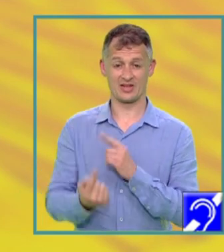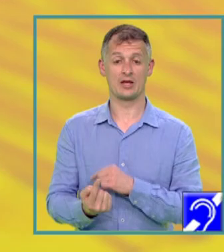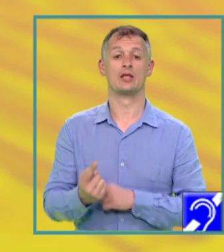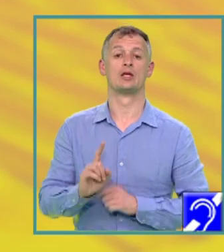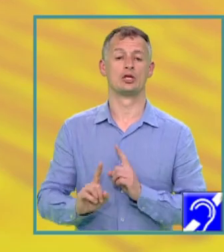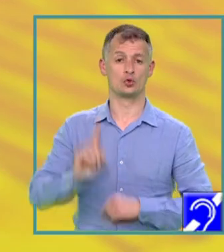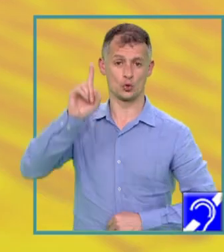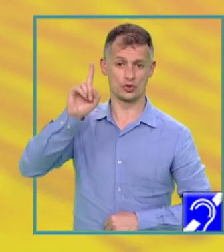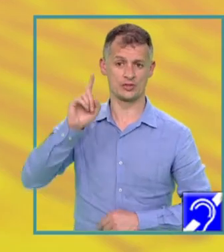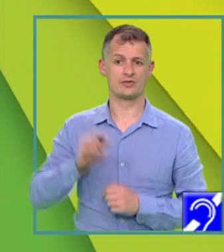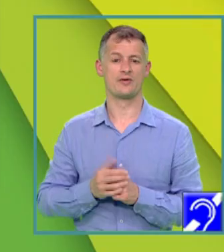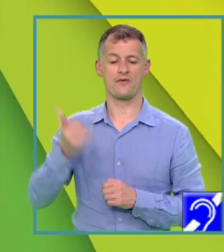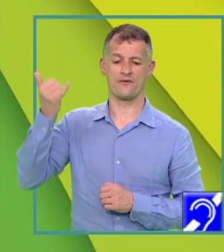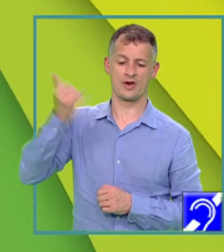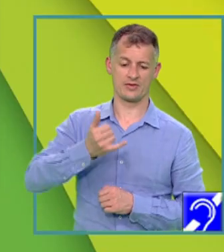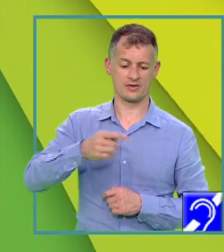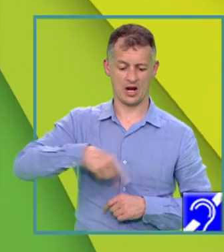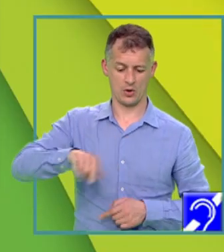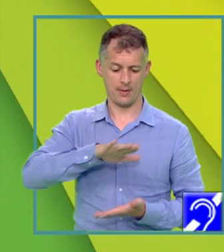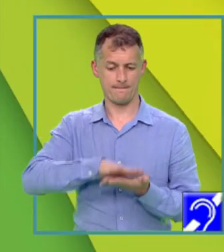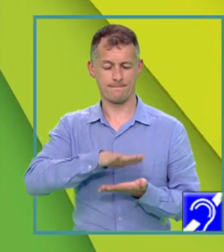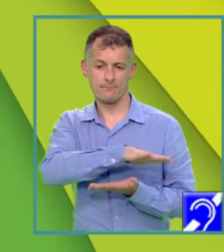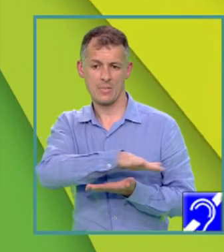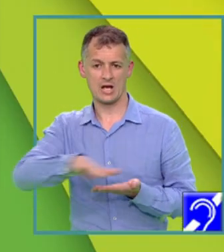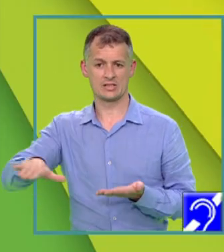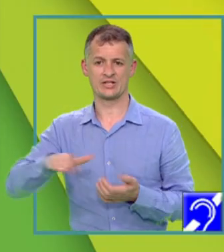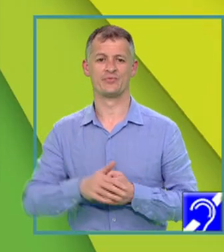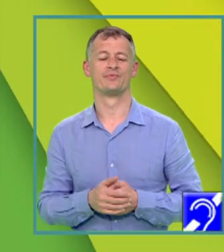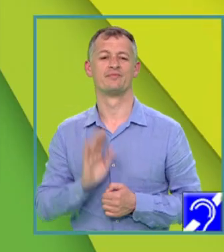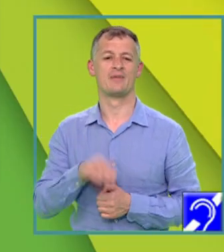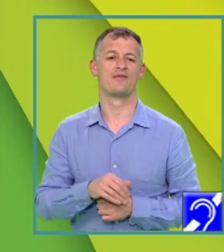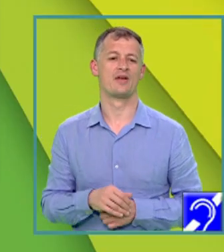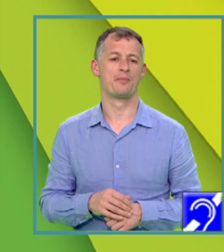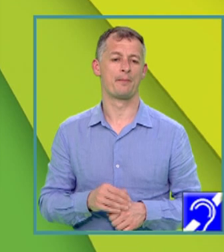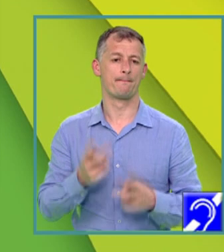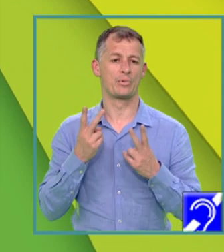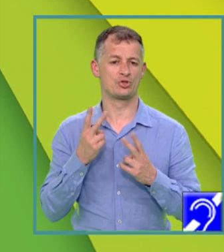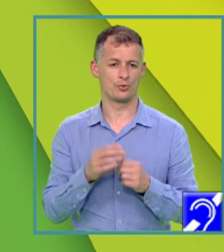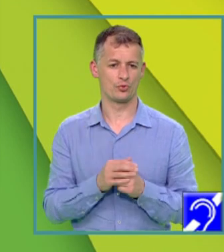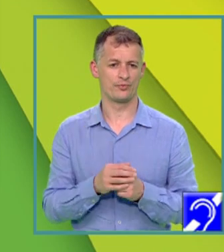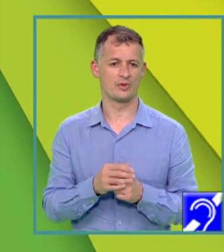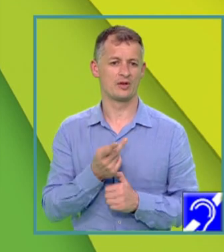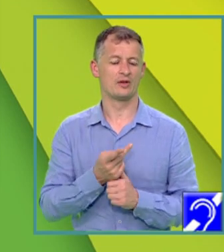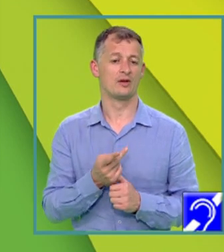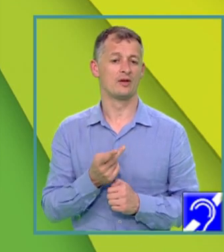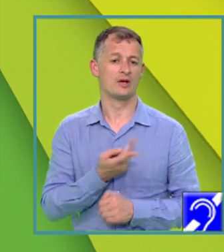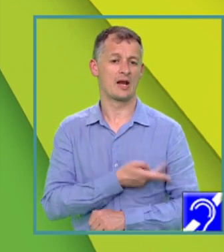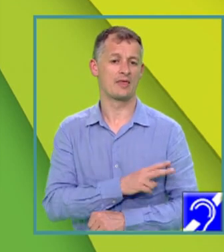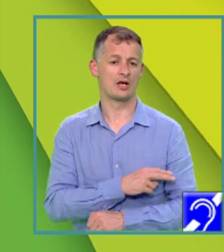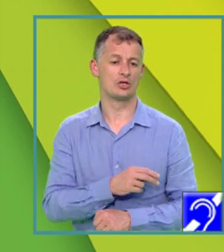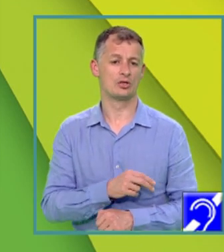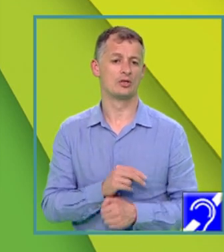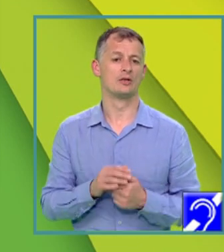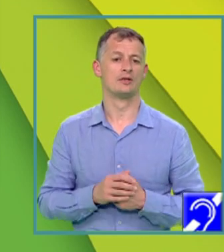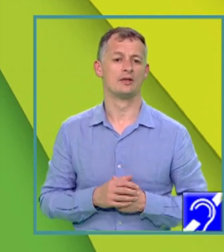de fapt pornite de la noi baza. Mai avem principiul garantării constituționale. Statul nu poate să ia